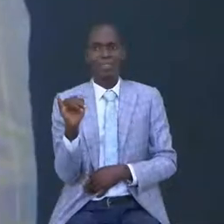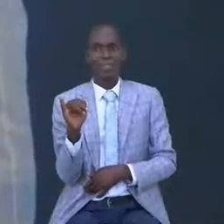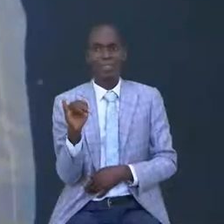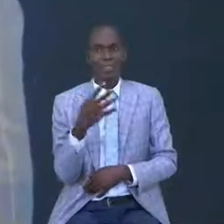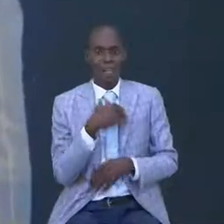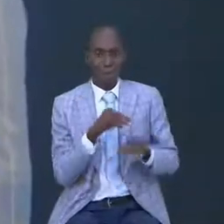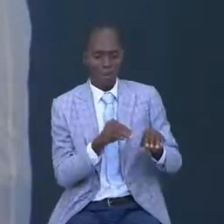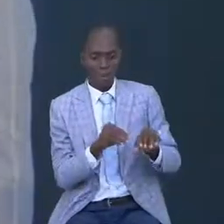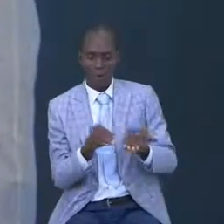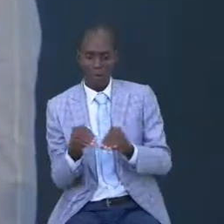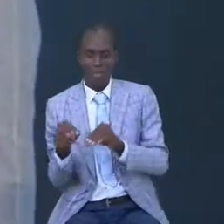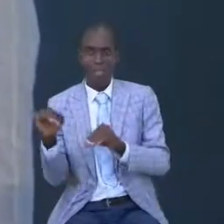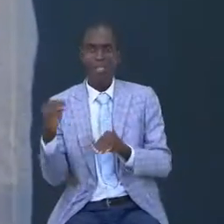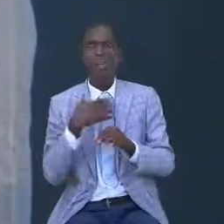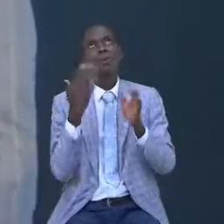là-bas